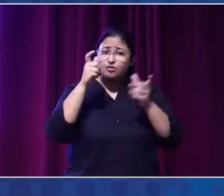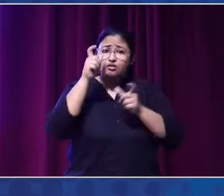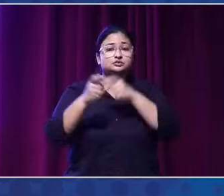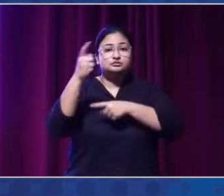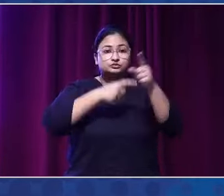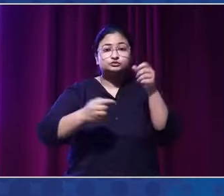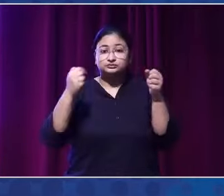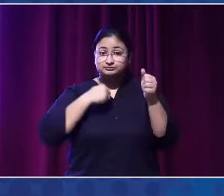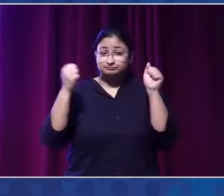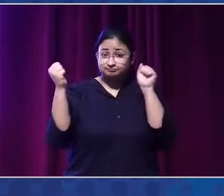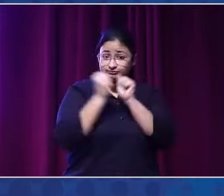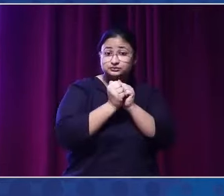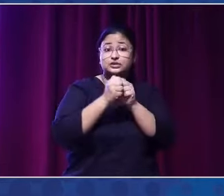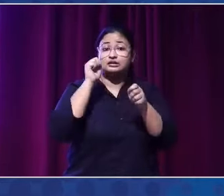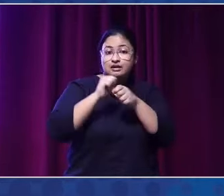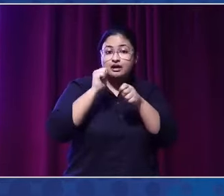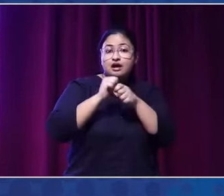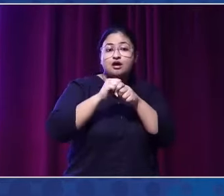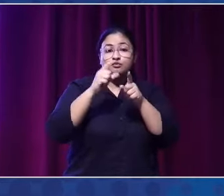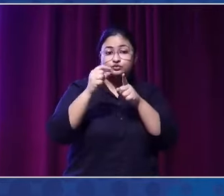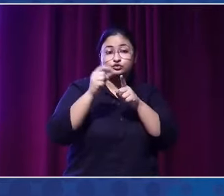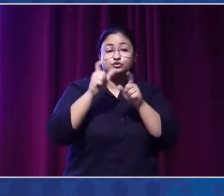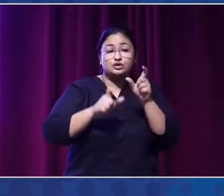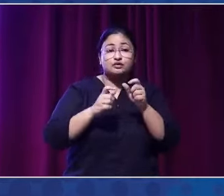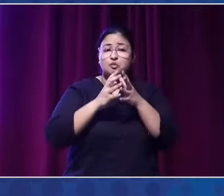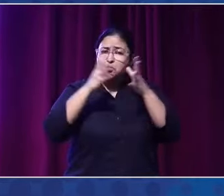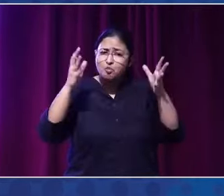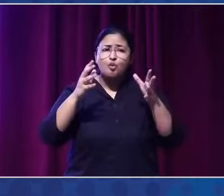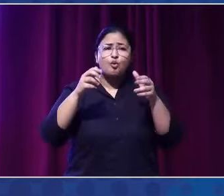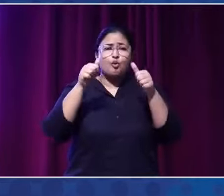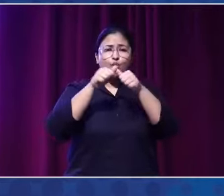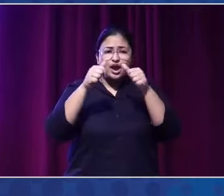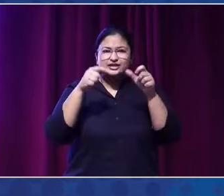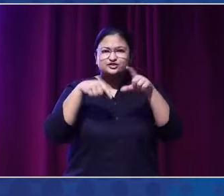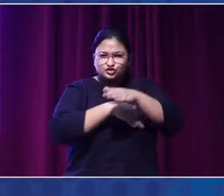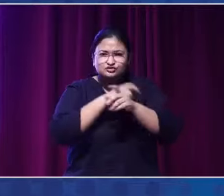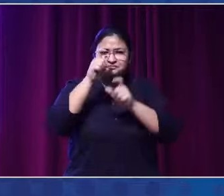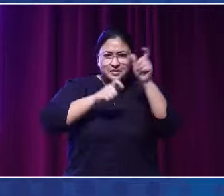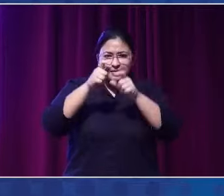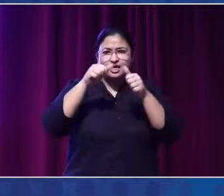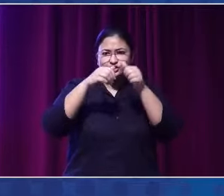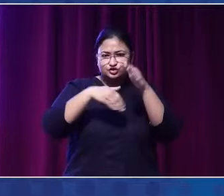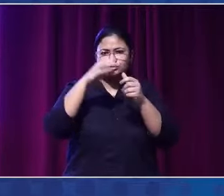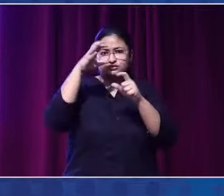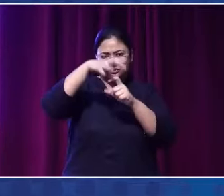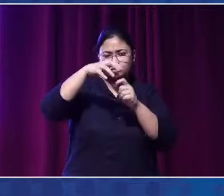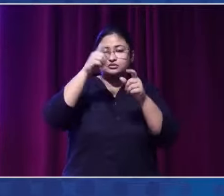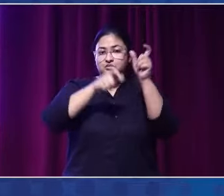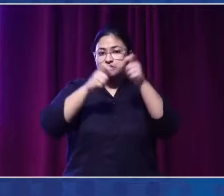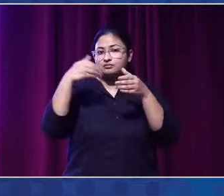bono. Large number of agencies worked with us pro bono. We didn't spend money on them, and they were